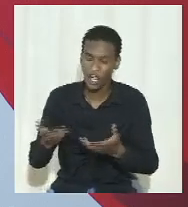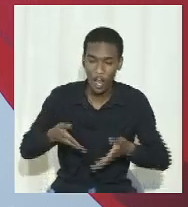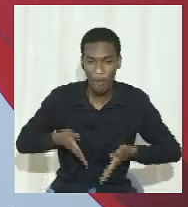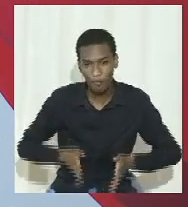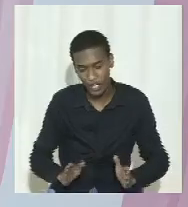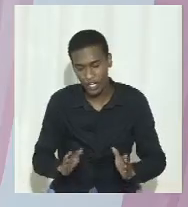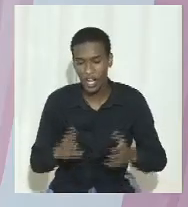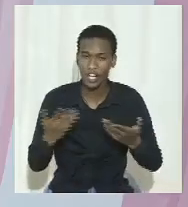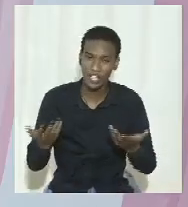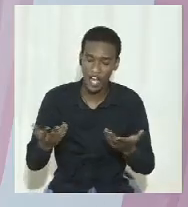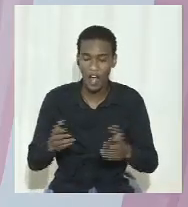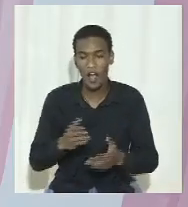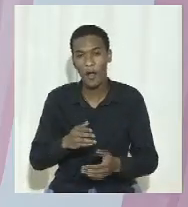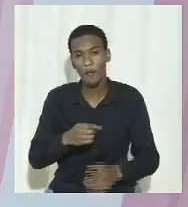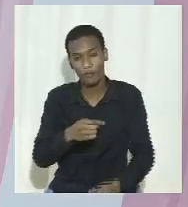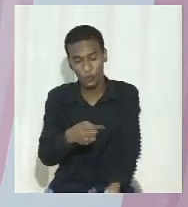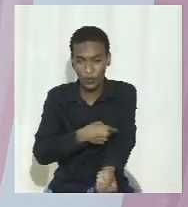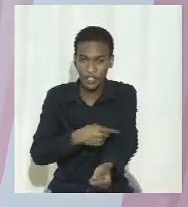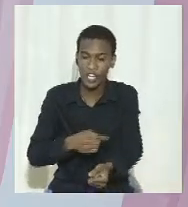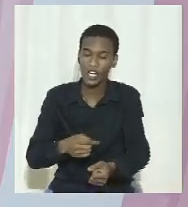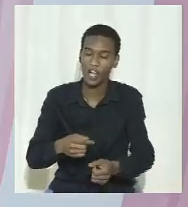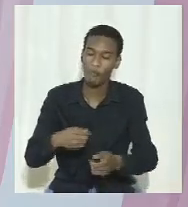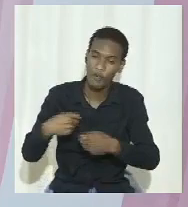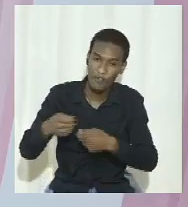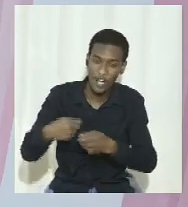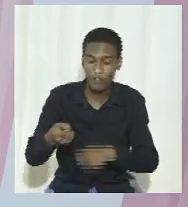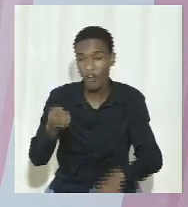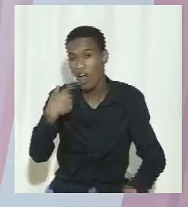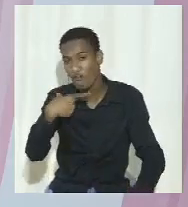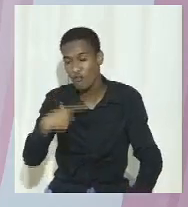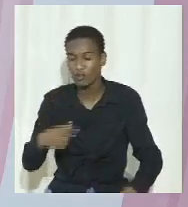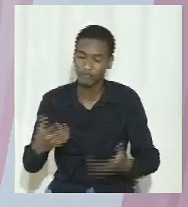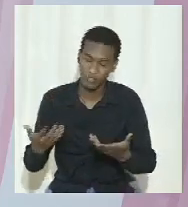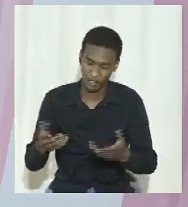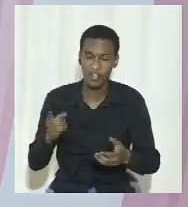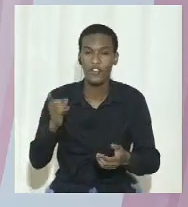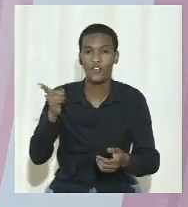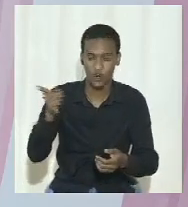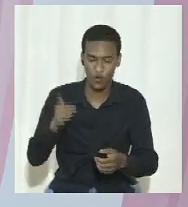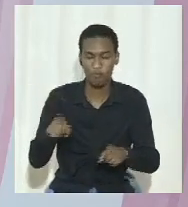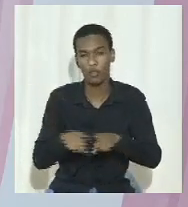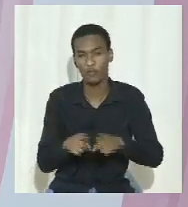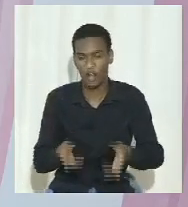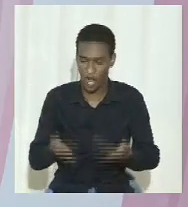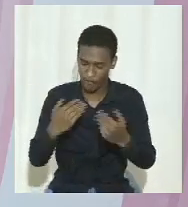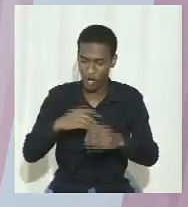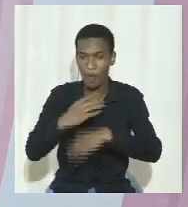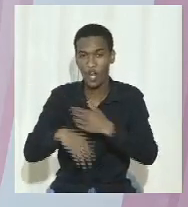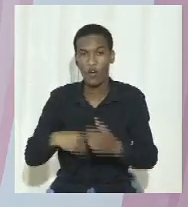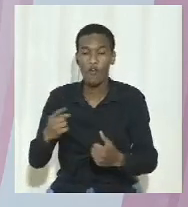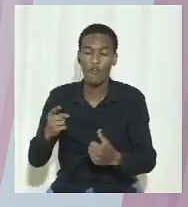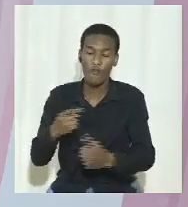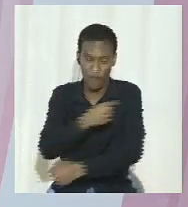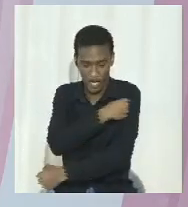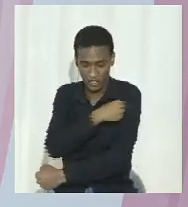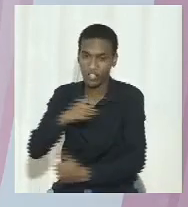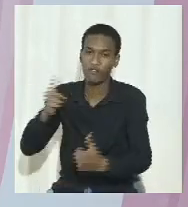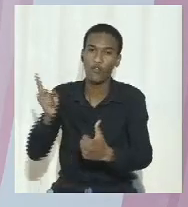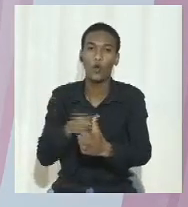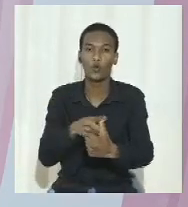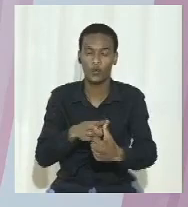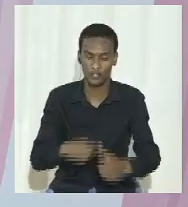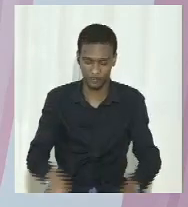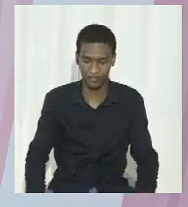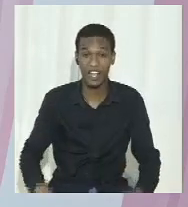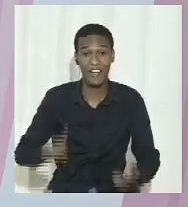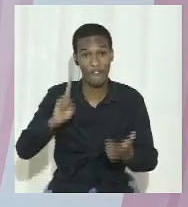ao anatin'izay a, ireo izany ao anatin'ilay laharam-pahamehana. Ny sokajin'olona manaraka indray dia ny ataontsika hoe